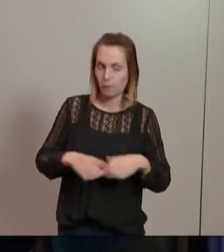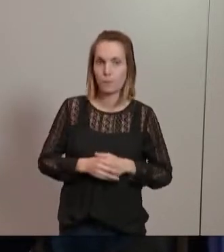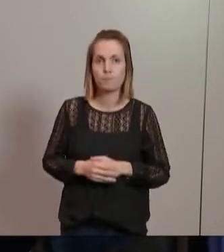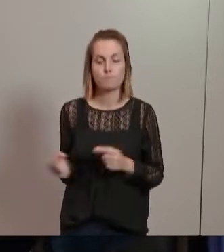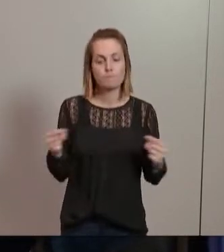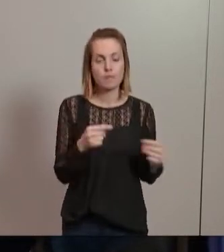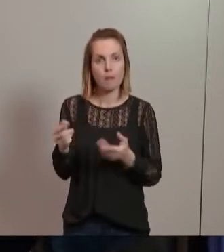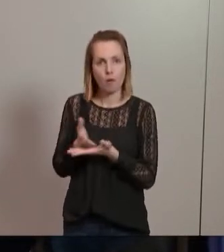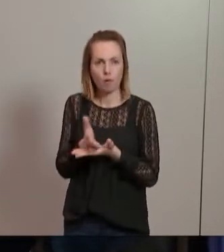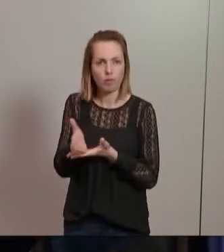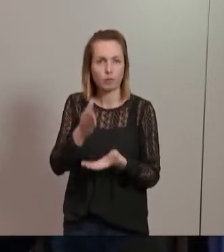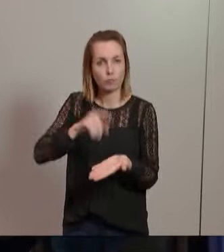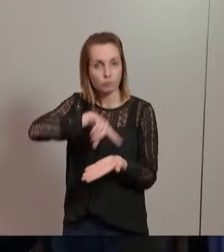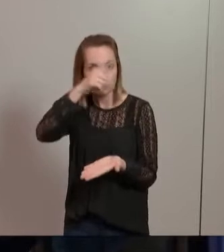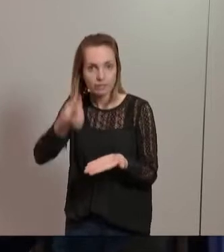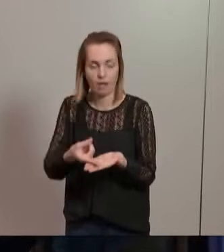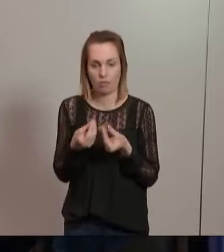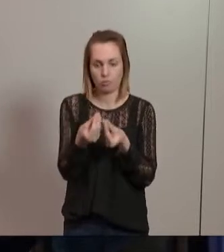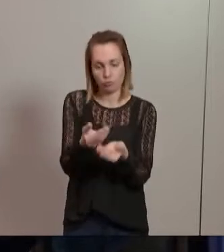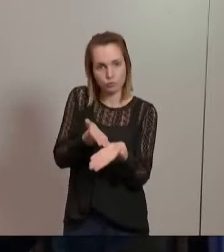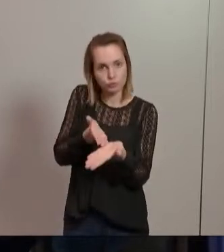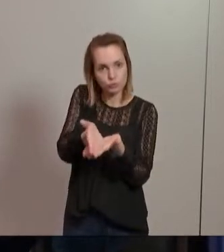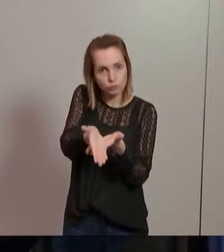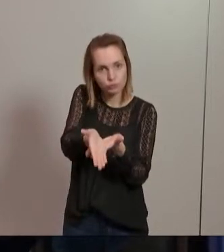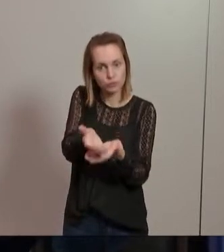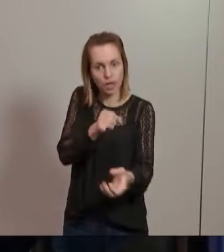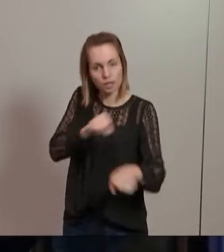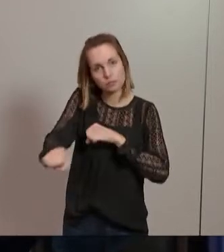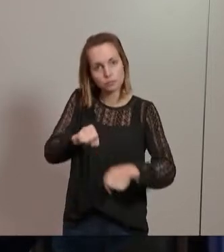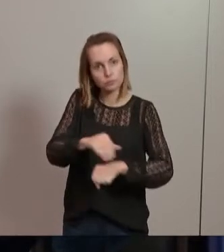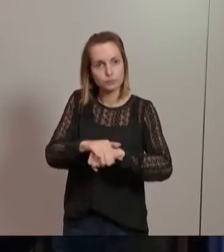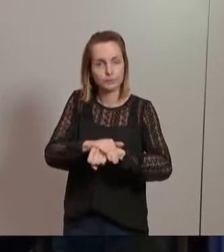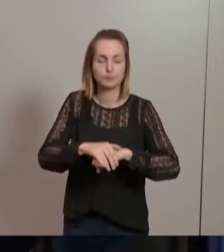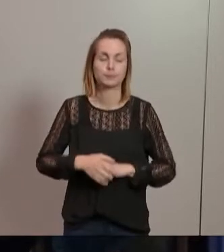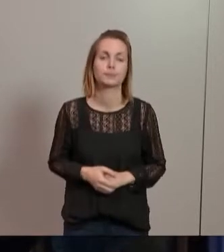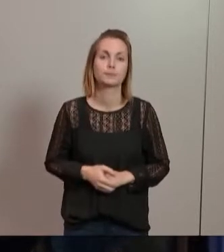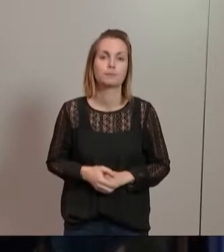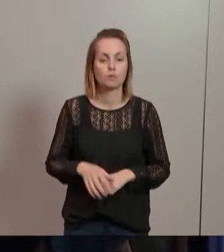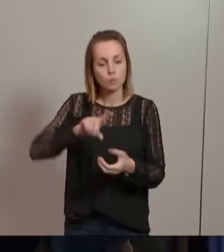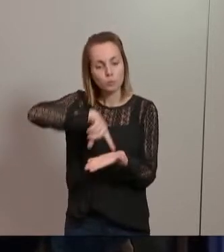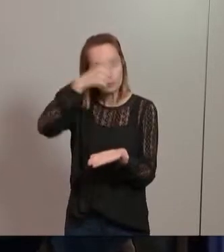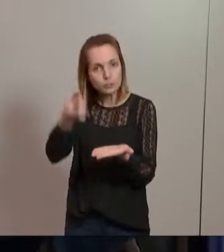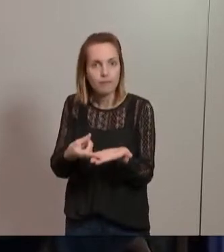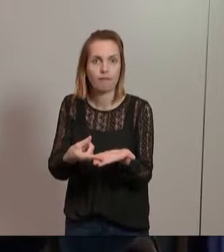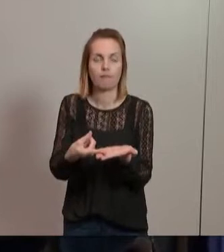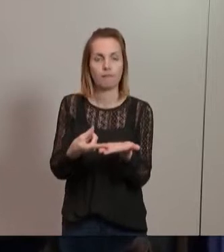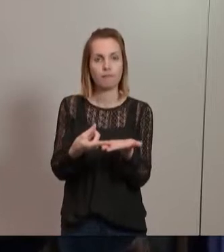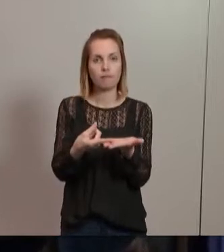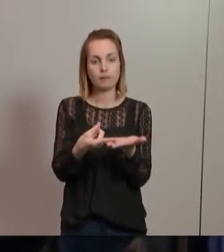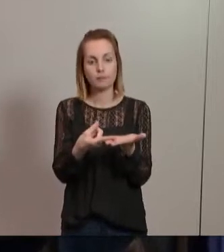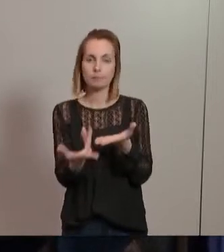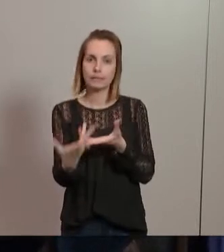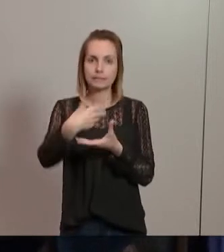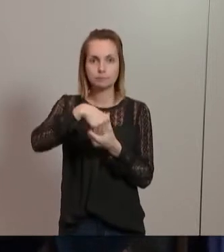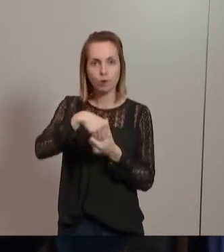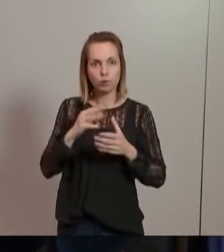débat d'orientation budgétaire apporte du sens à l'action politique. Le budget s'inscrit dans le cadre